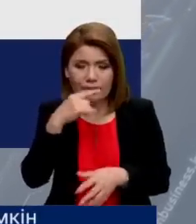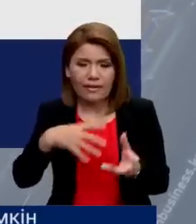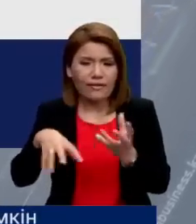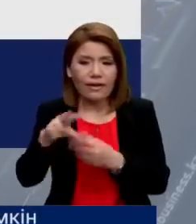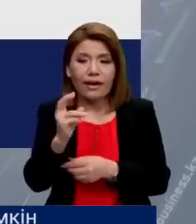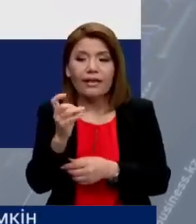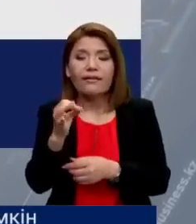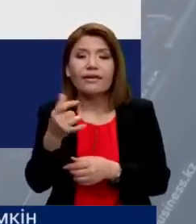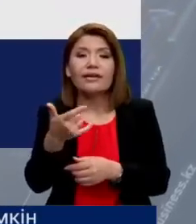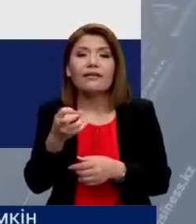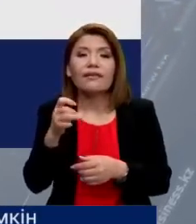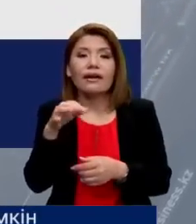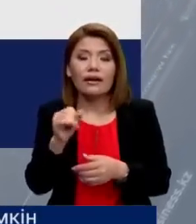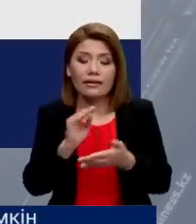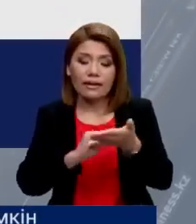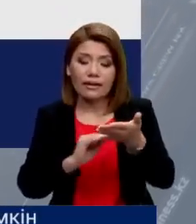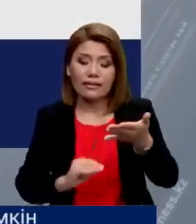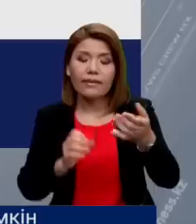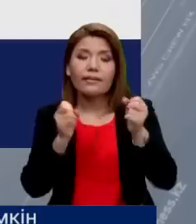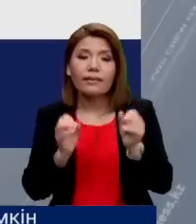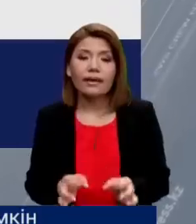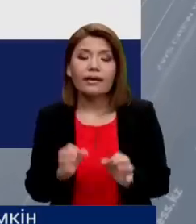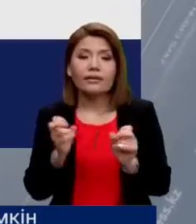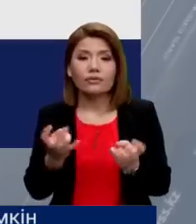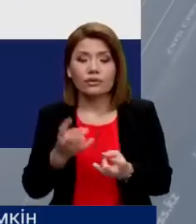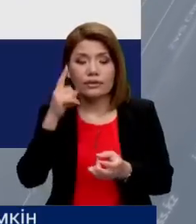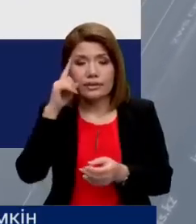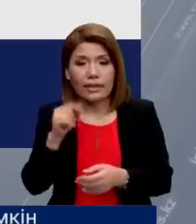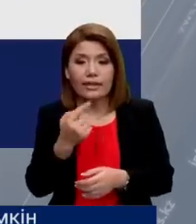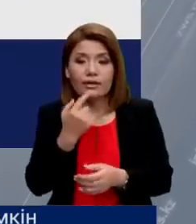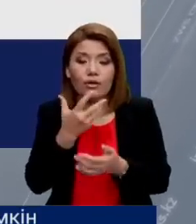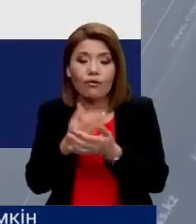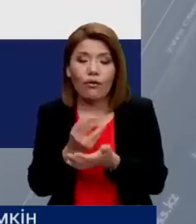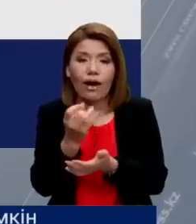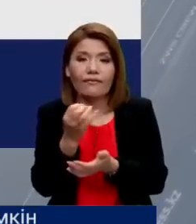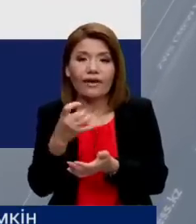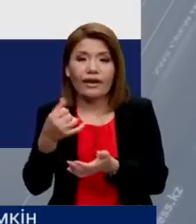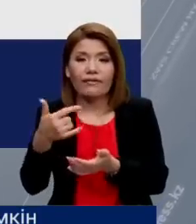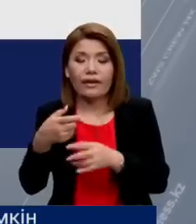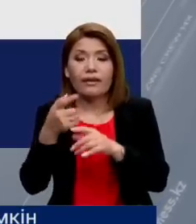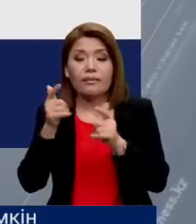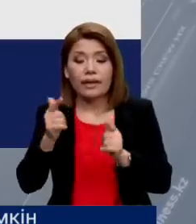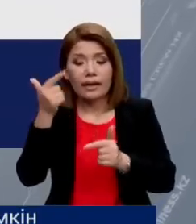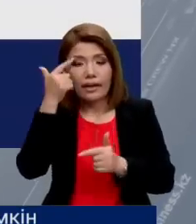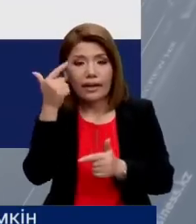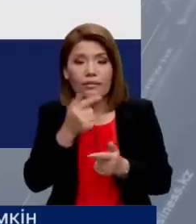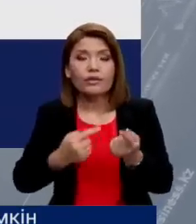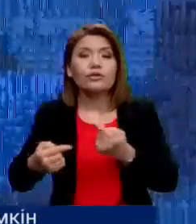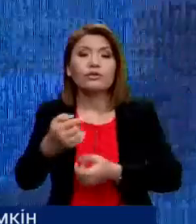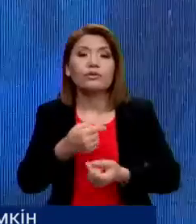латын графикасындағы жазылу тәртібін анық білуі керек. Яғни тілімізге арналған орфографиялық қағидаларды қайта қараған